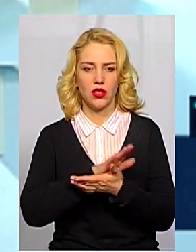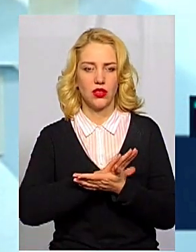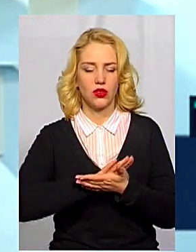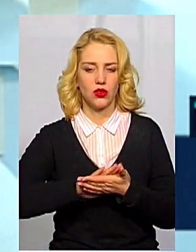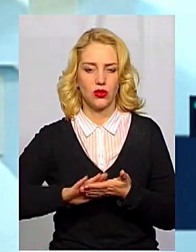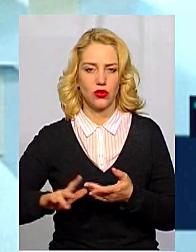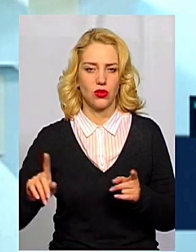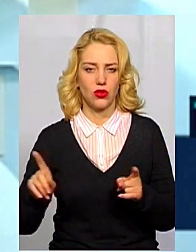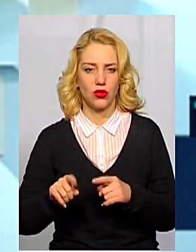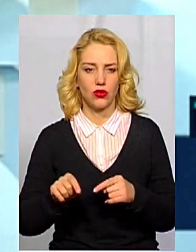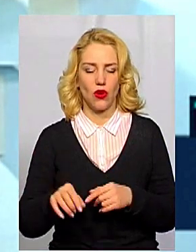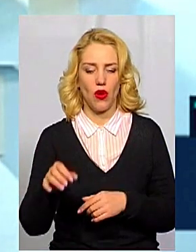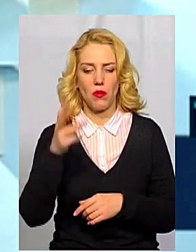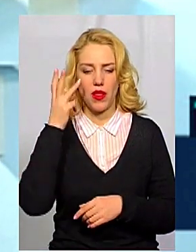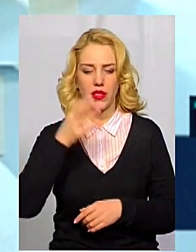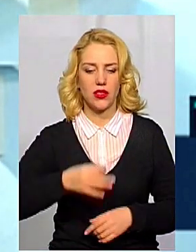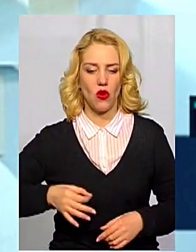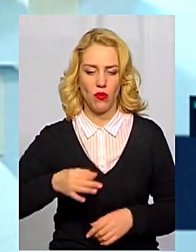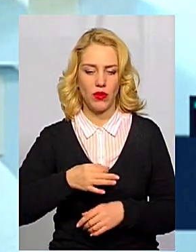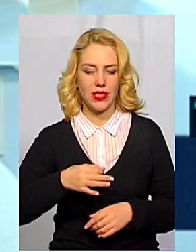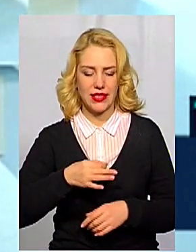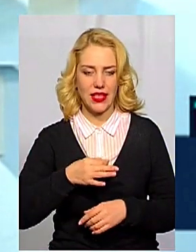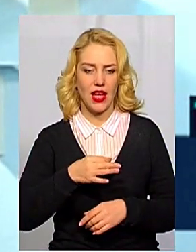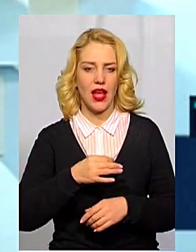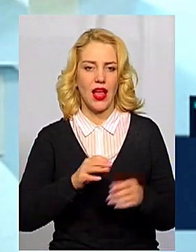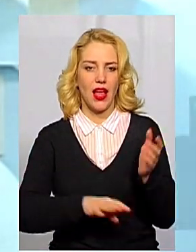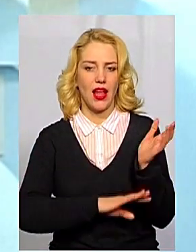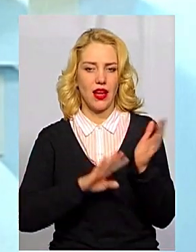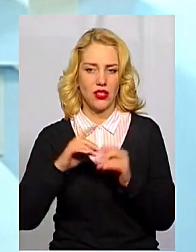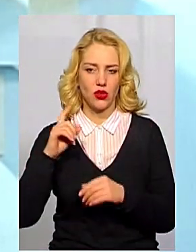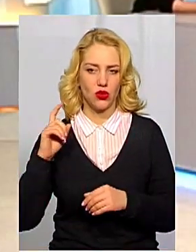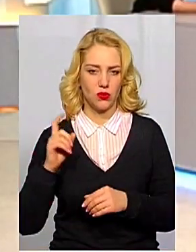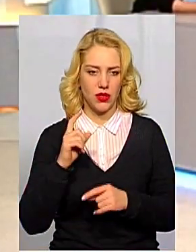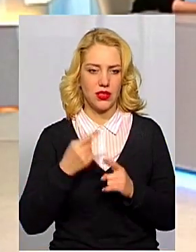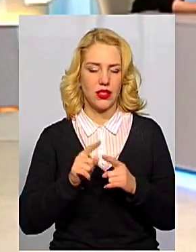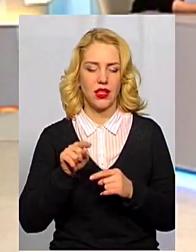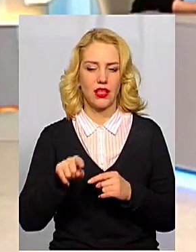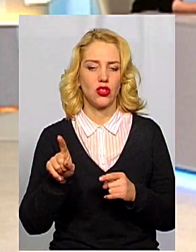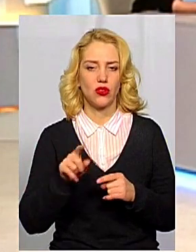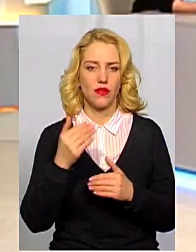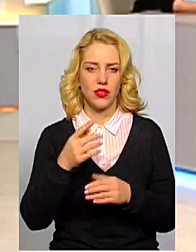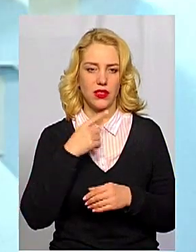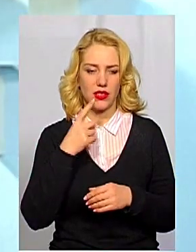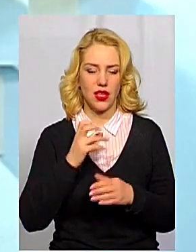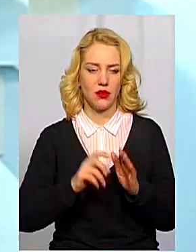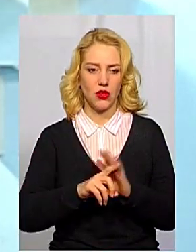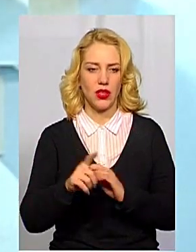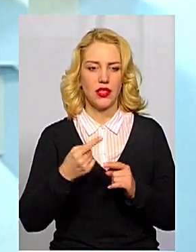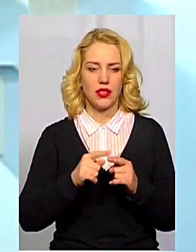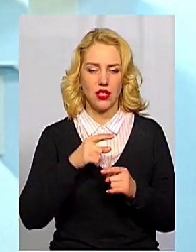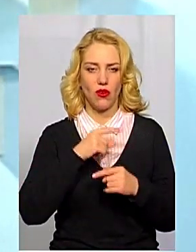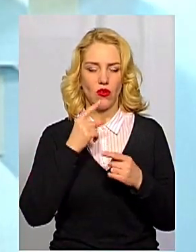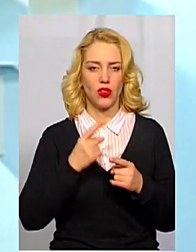то, що от в Хмельницьке обласне управління лісового та мисливського господарства наші 10 підприємств. Це те, про що ви на початку сказали. Тобто це, по суті, ще підтверджує